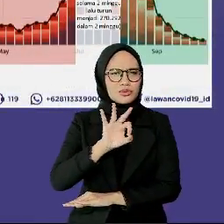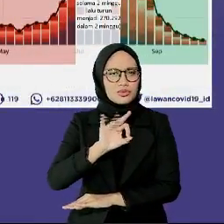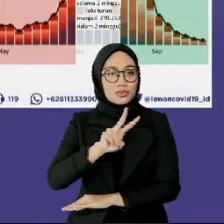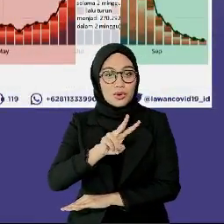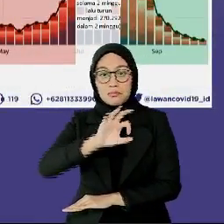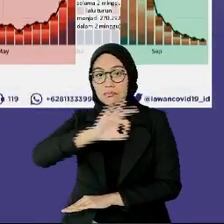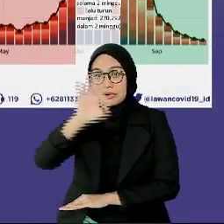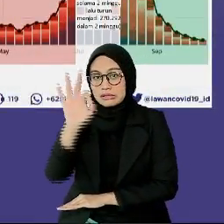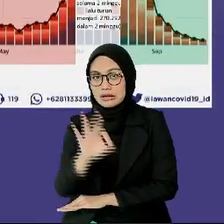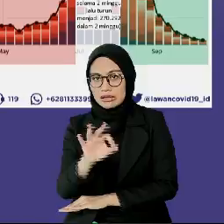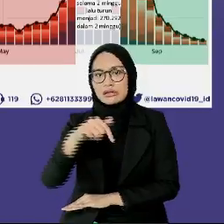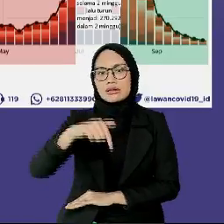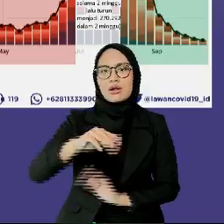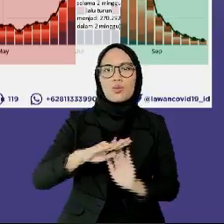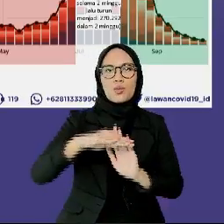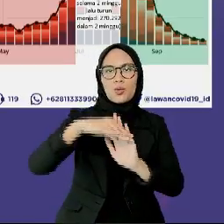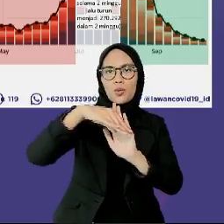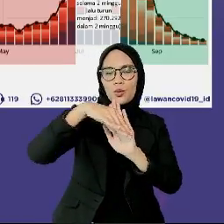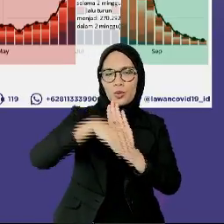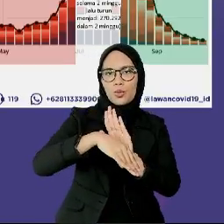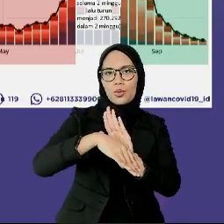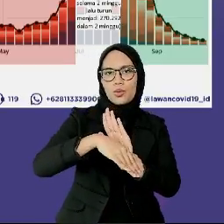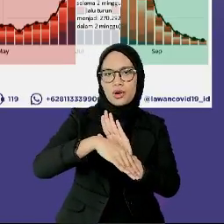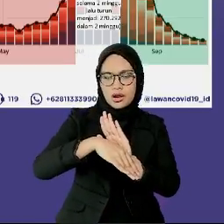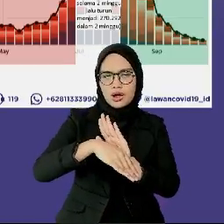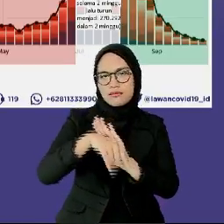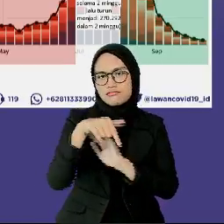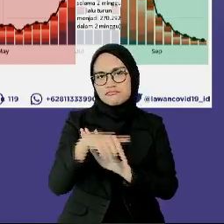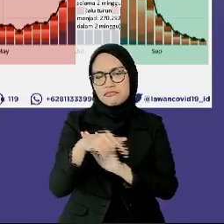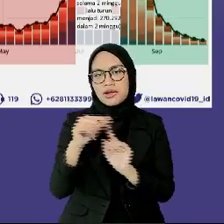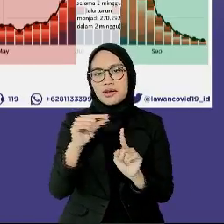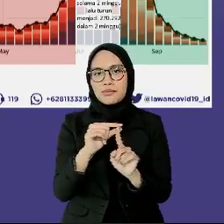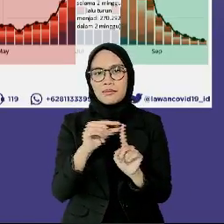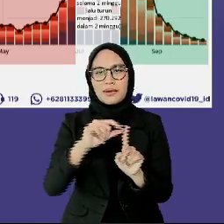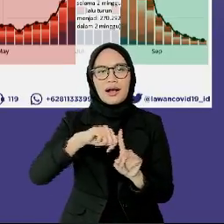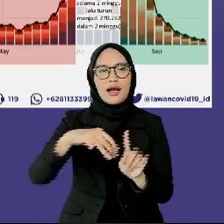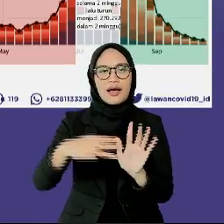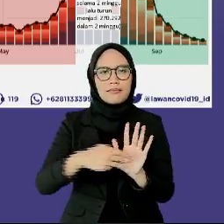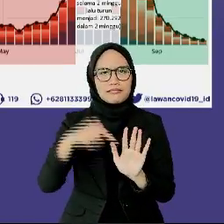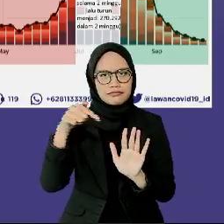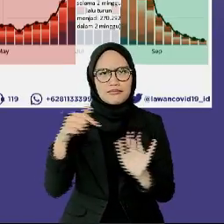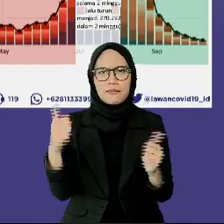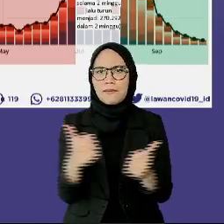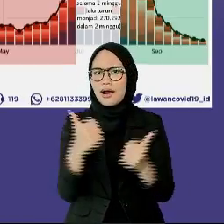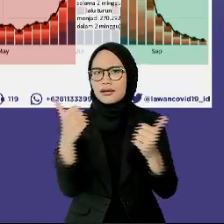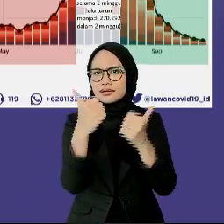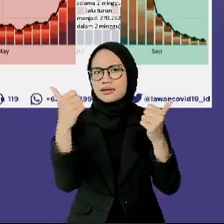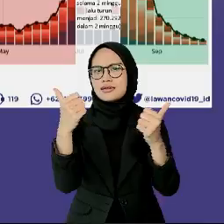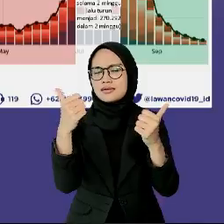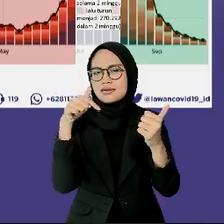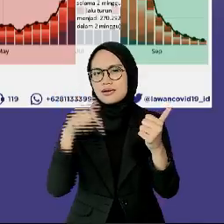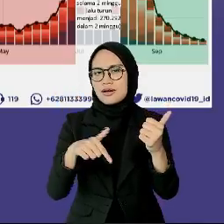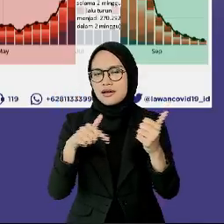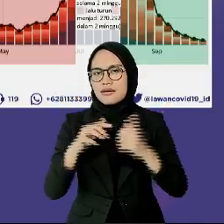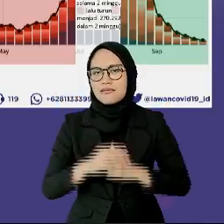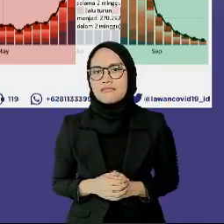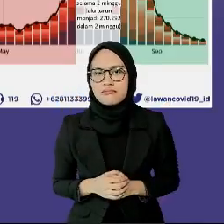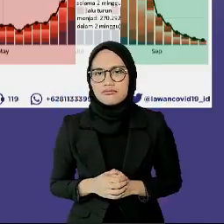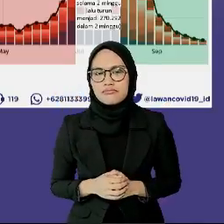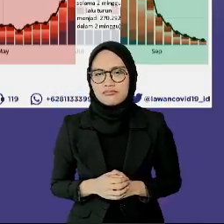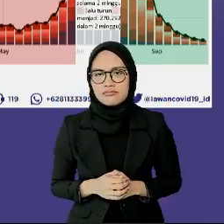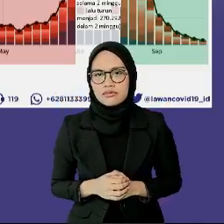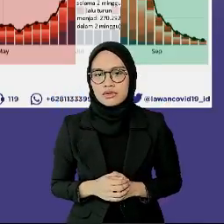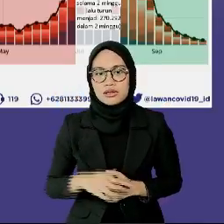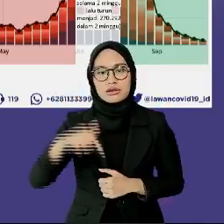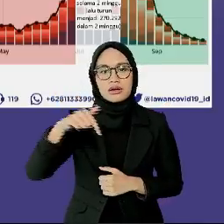122%. Keberhasilan PPKM Jawa Bali menekan kasus mendorong pemerintah untuk menerapkannya di seluruh